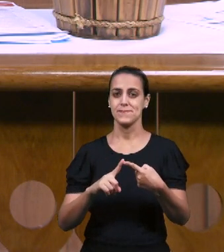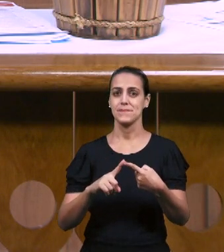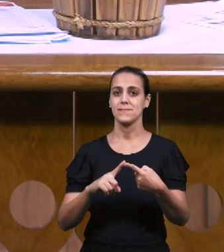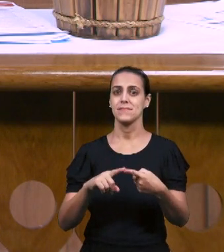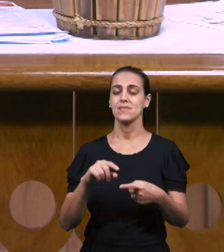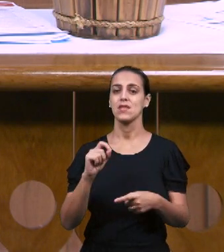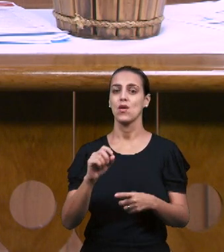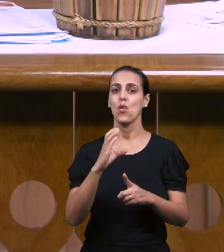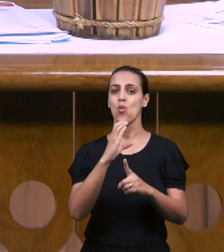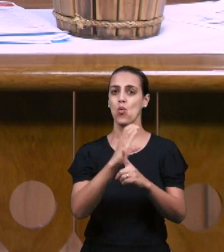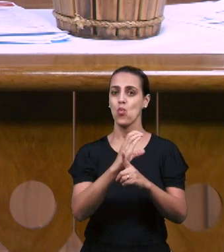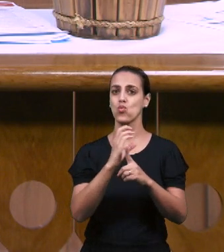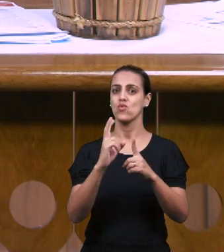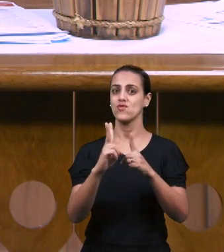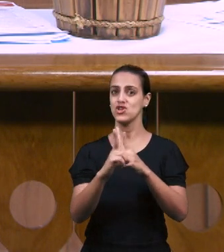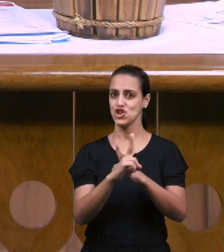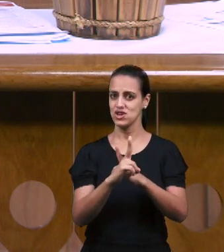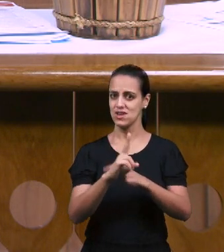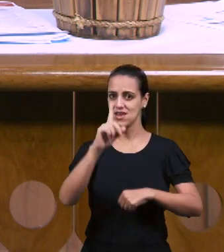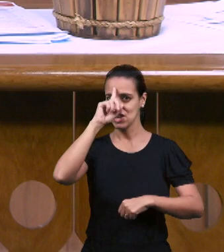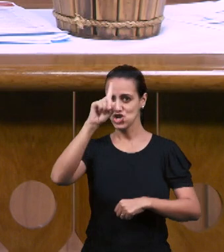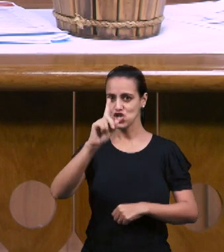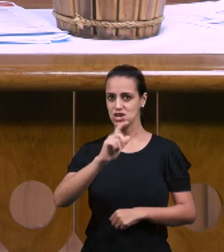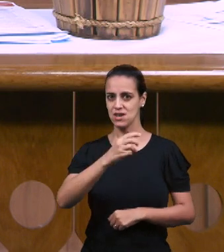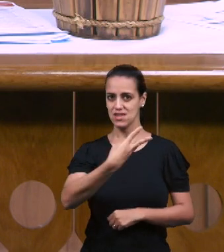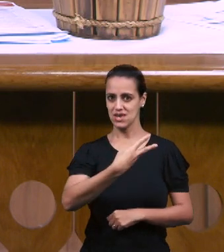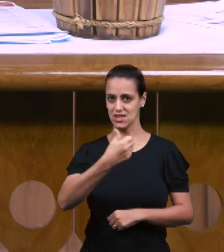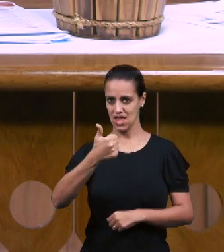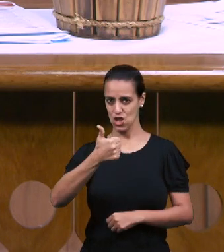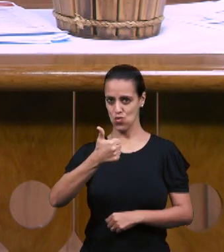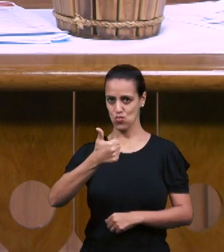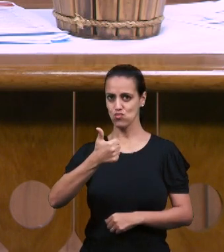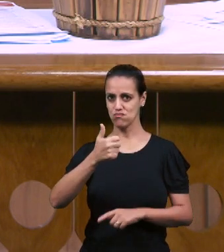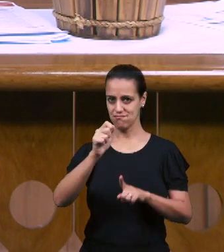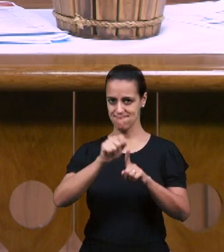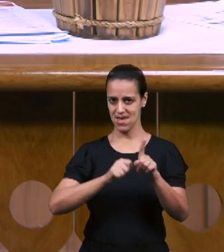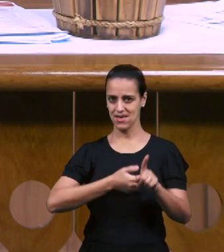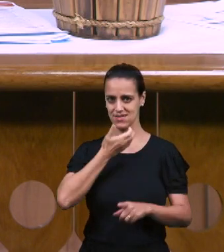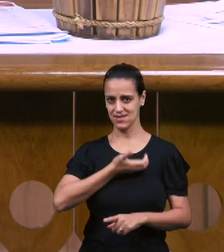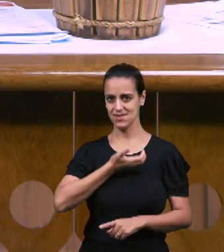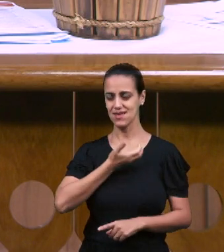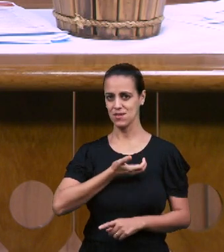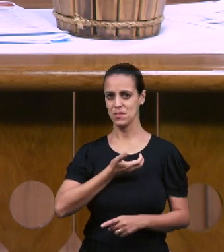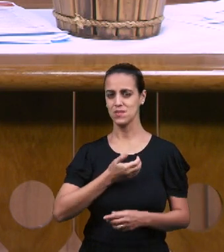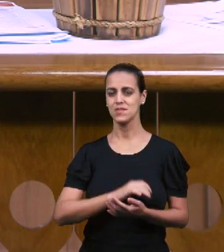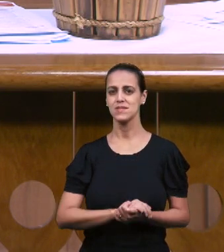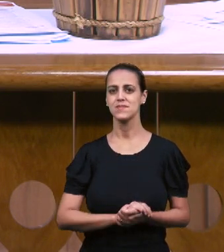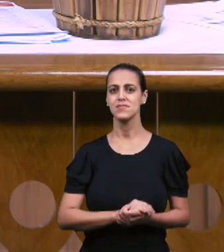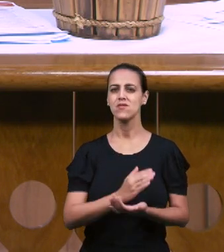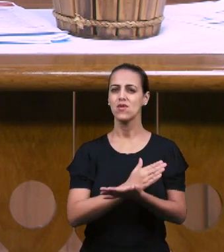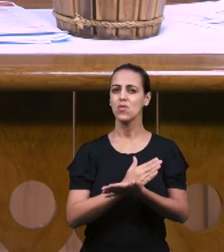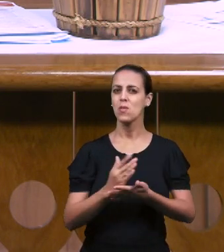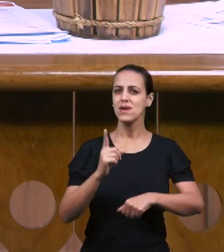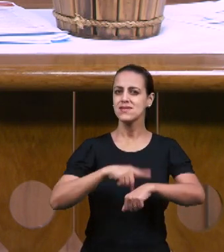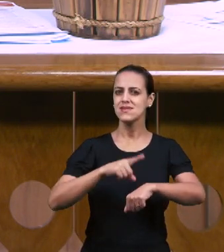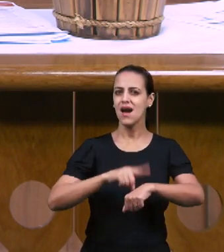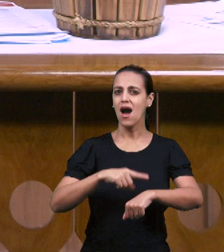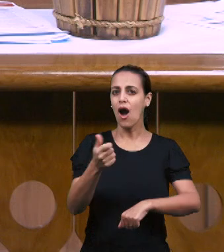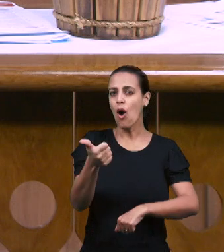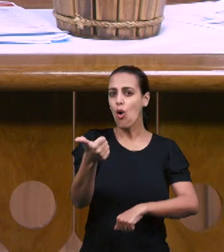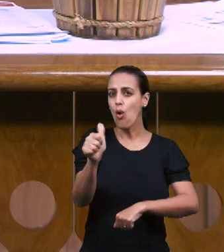du 31 décembre, le prochain 31, n'est-ce pas? La veillée, elle va commencer à 23